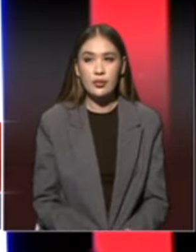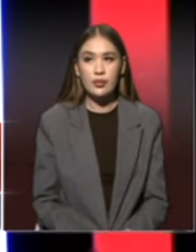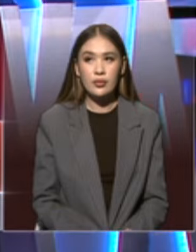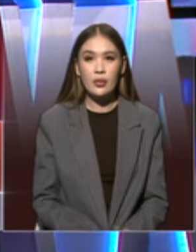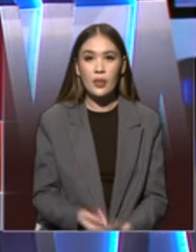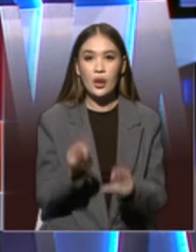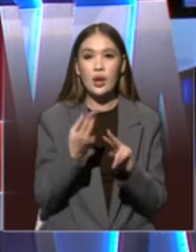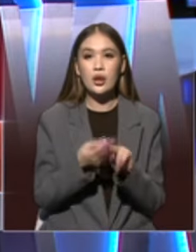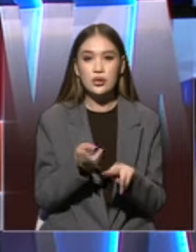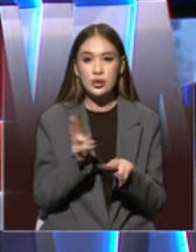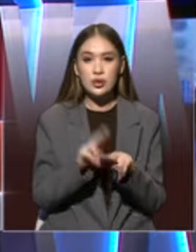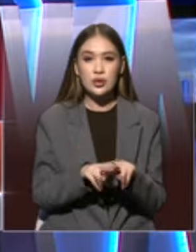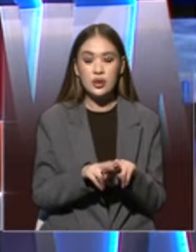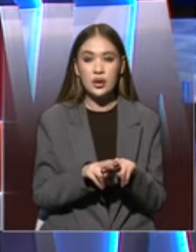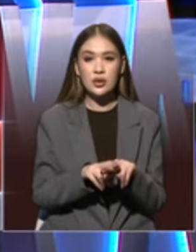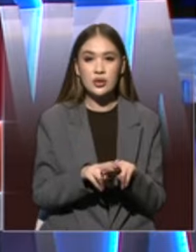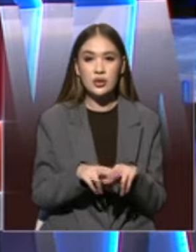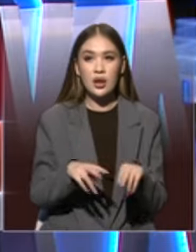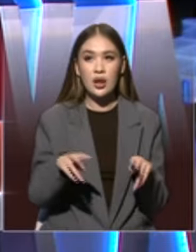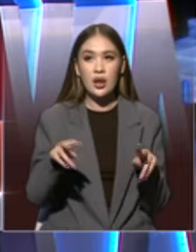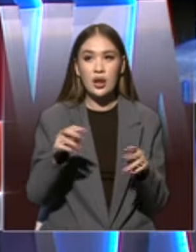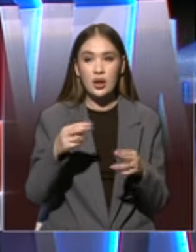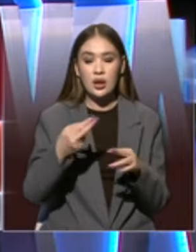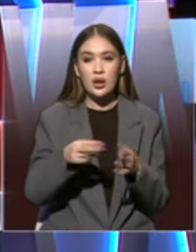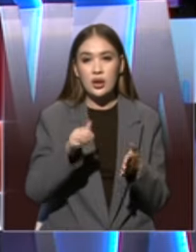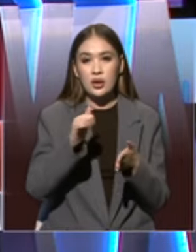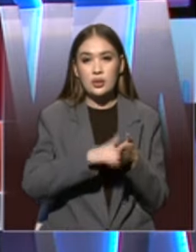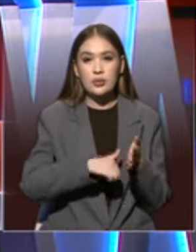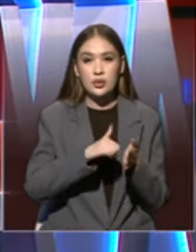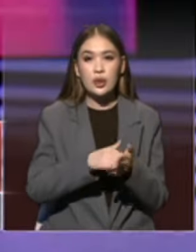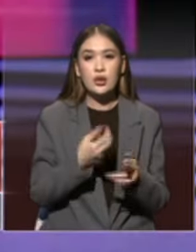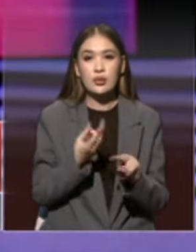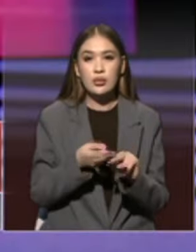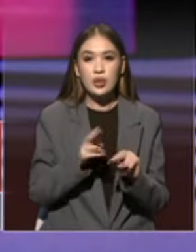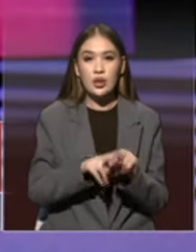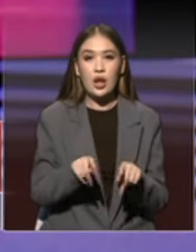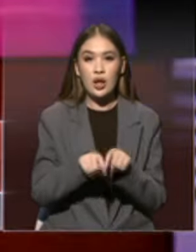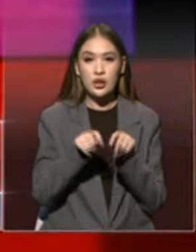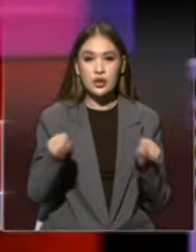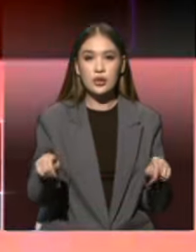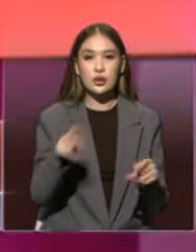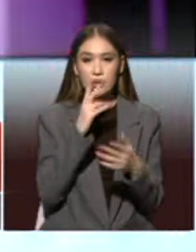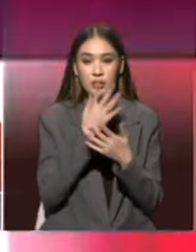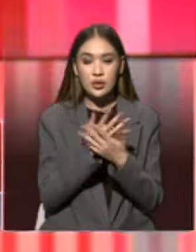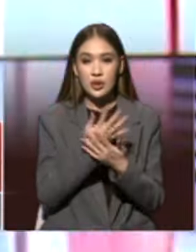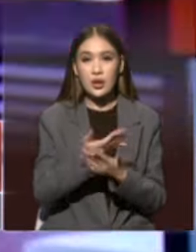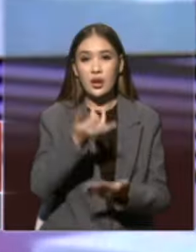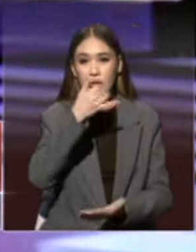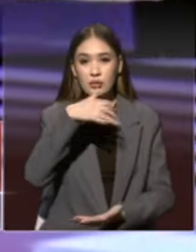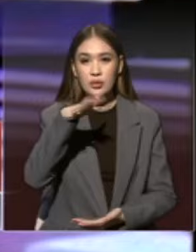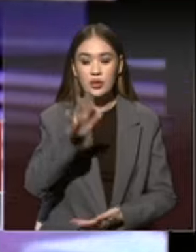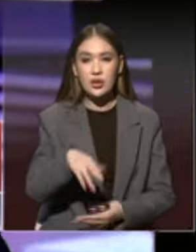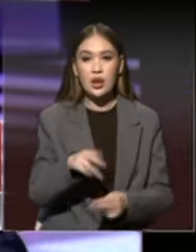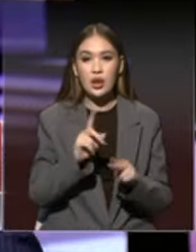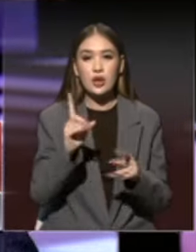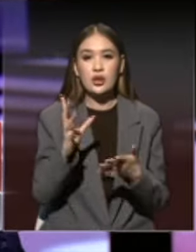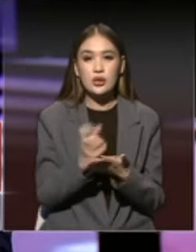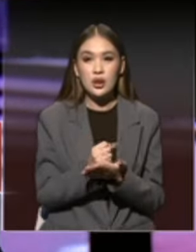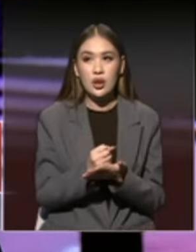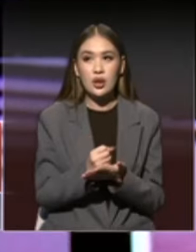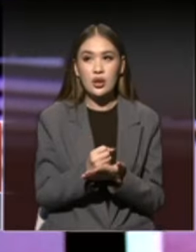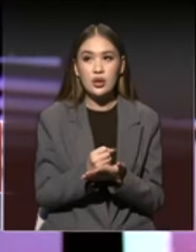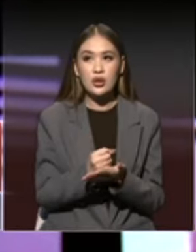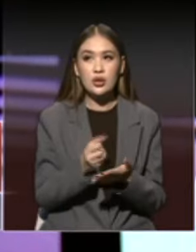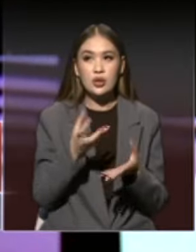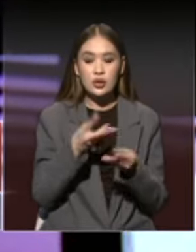Сондықтан күдіктің туындауы осы себептен деп ойлаймын. Бұл егер де бұл ашықтықты көрсете алмасақ, әрі қарай оның іске асуына күзде